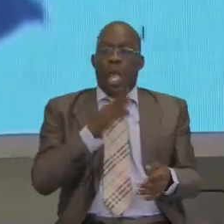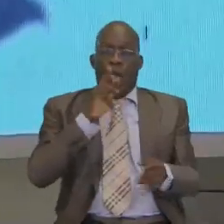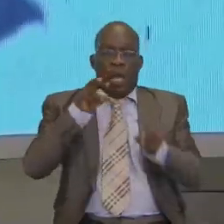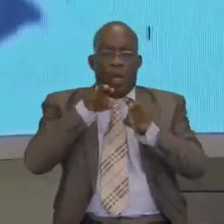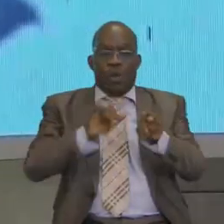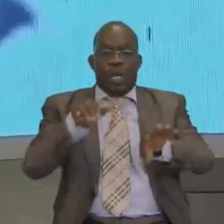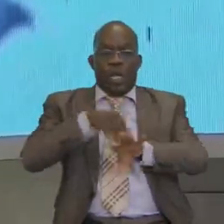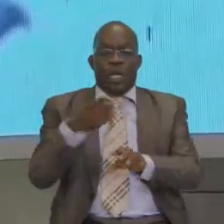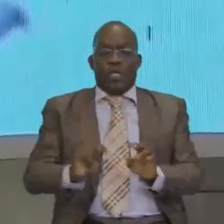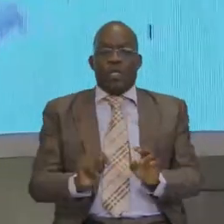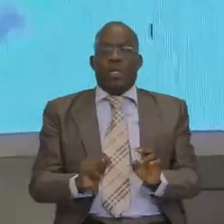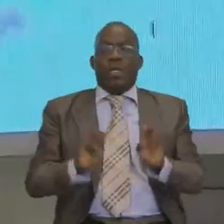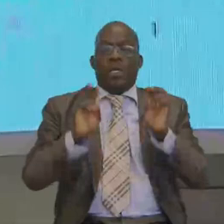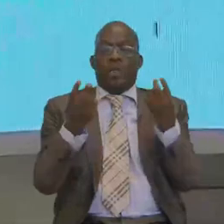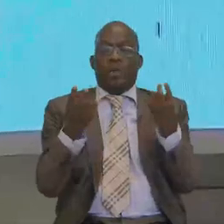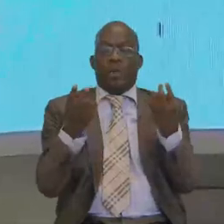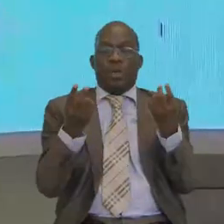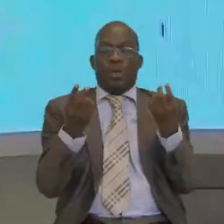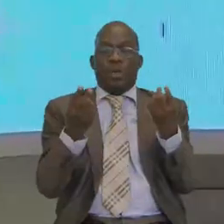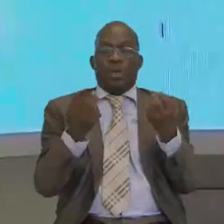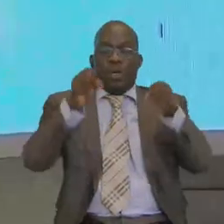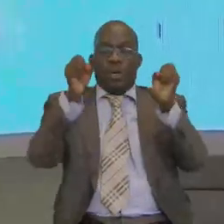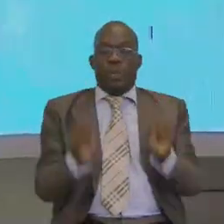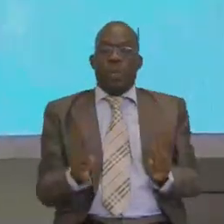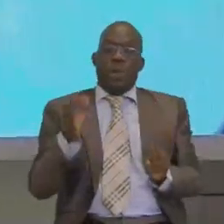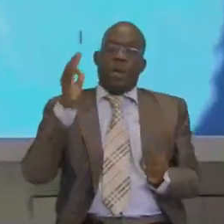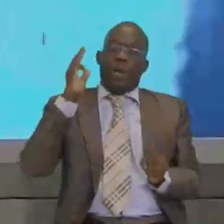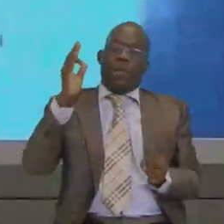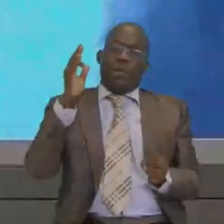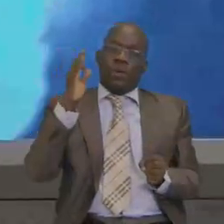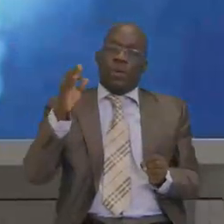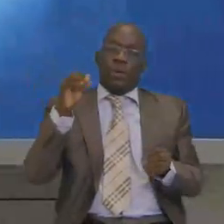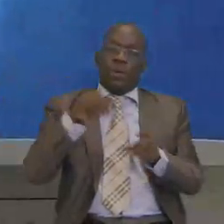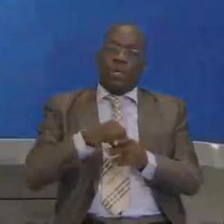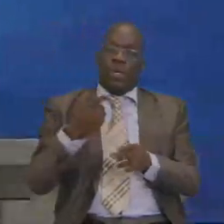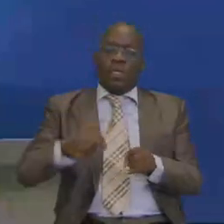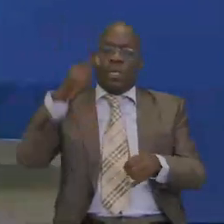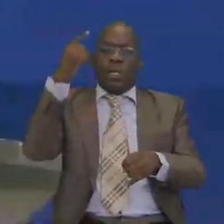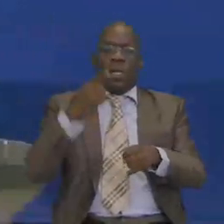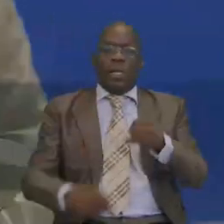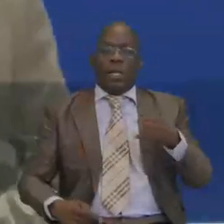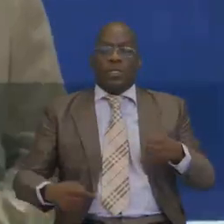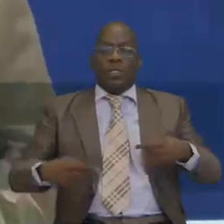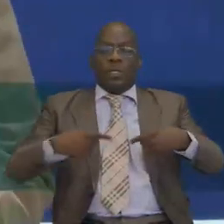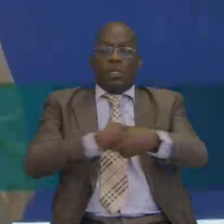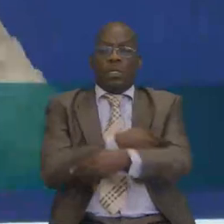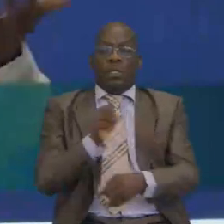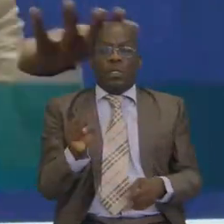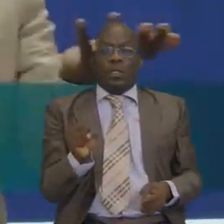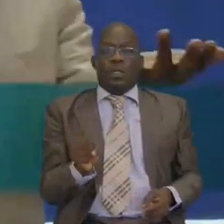thème « La puissance pour l'évangélisation dans les derniers jours ».